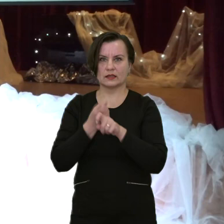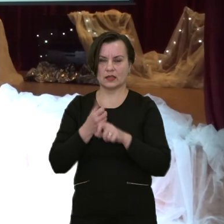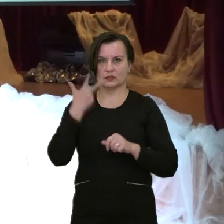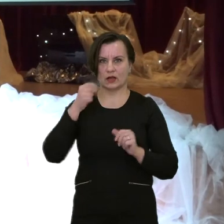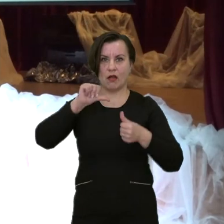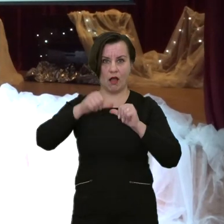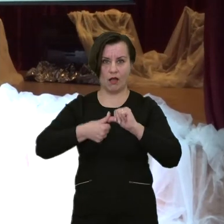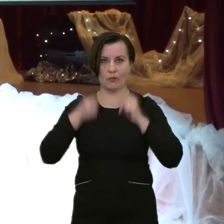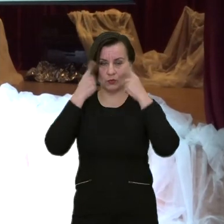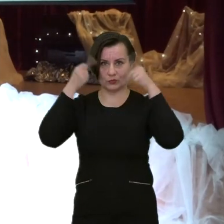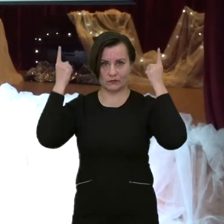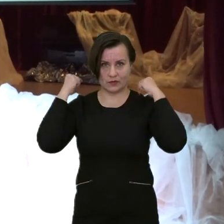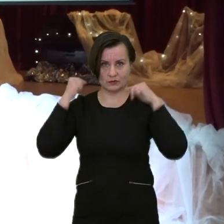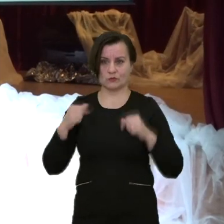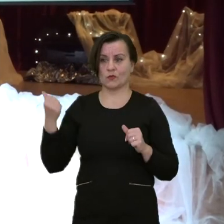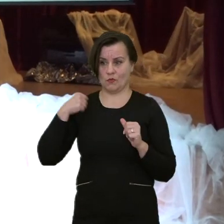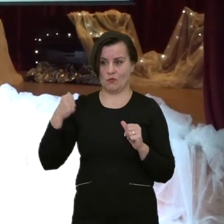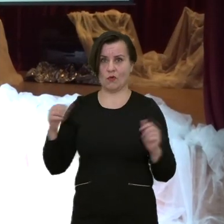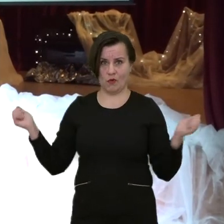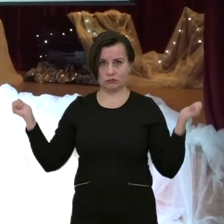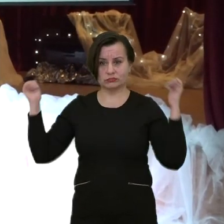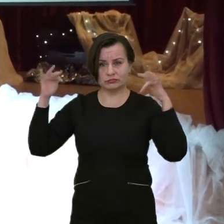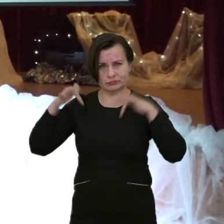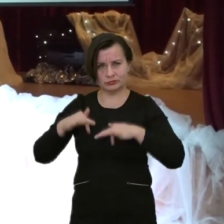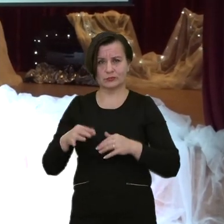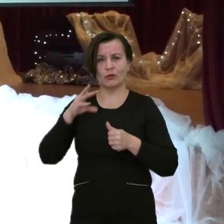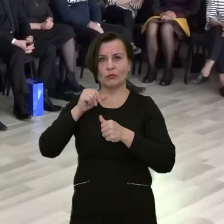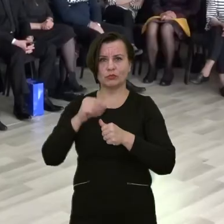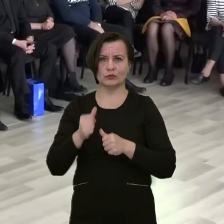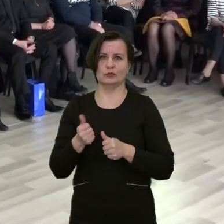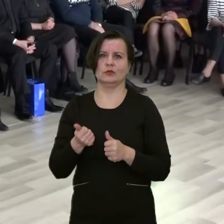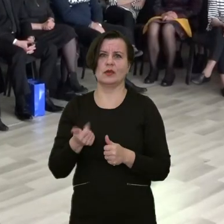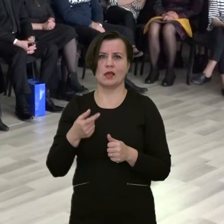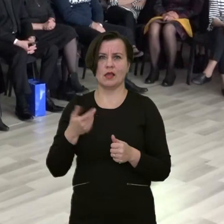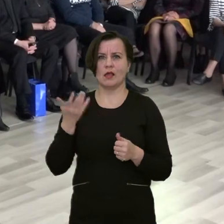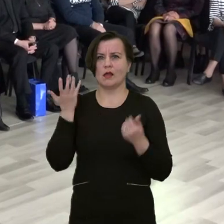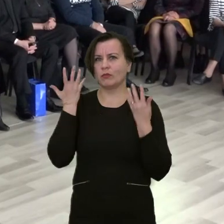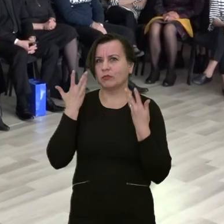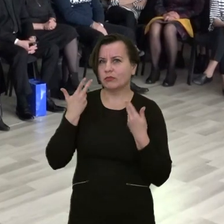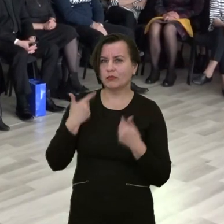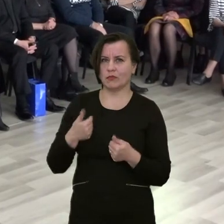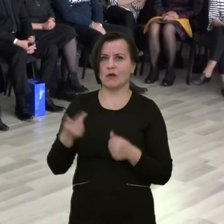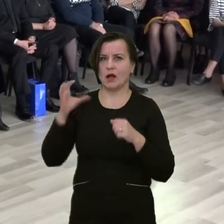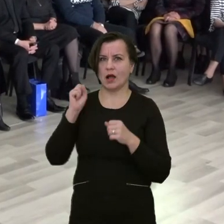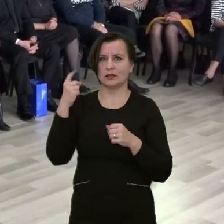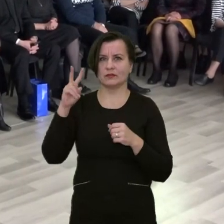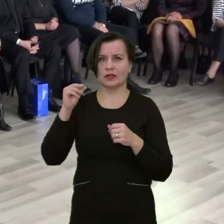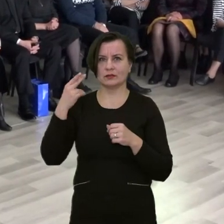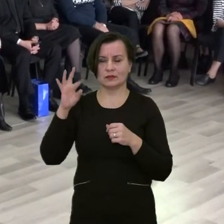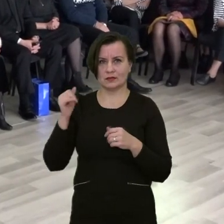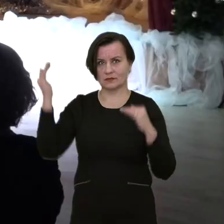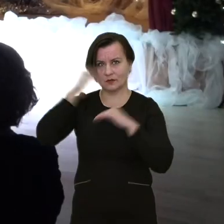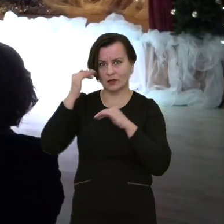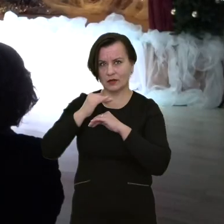Kėdainių trečiojo amžiaus universiteto klausytojai rinkosi į nuostabę, šiltą ir jaukę advento vakaronę, nuspalvintą